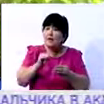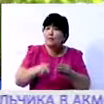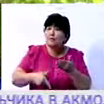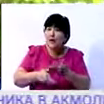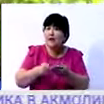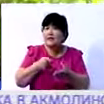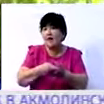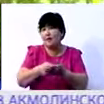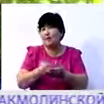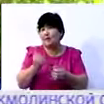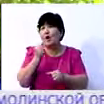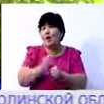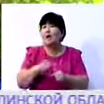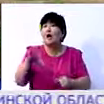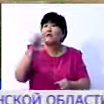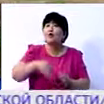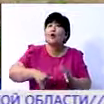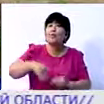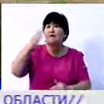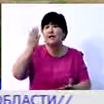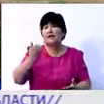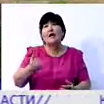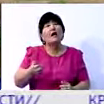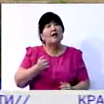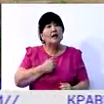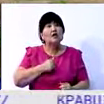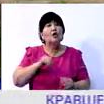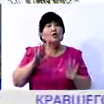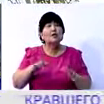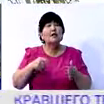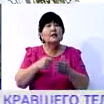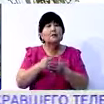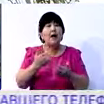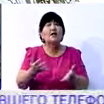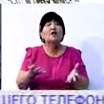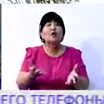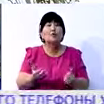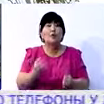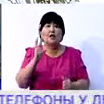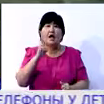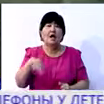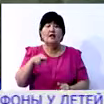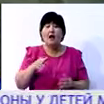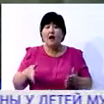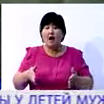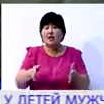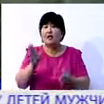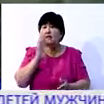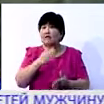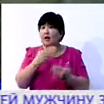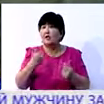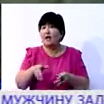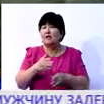потом обрабатывать всю поверхность. К сожалению, вместо подкормки они получают яд. В арыках нет воды или